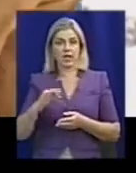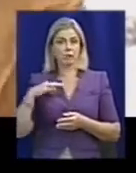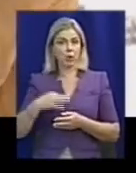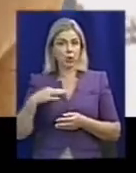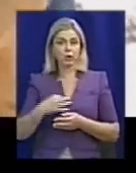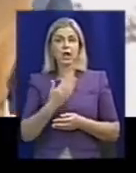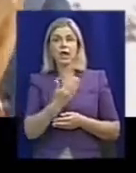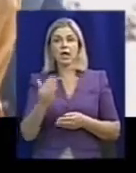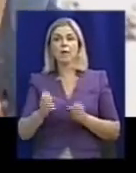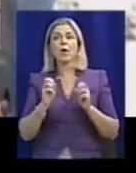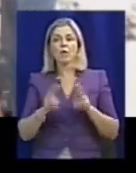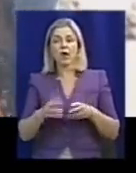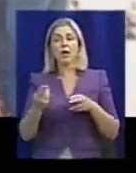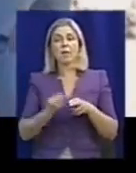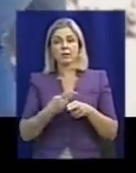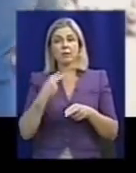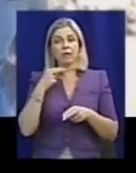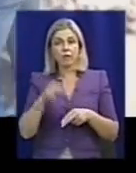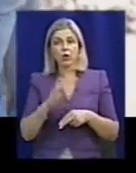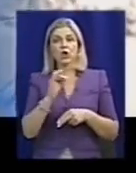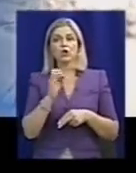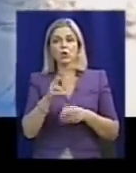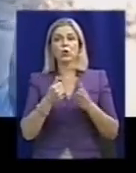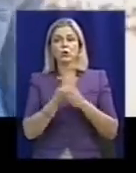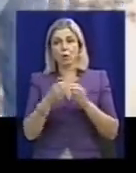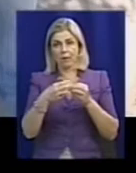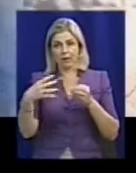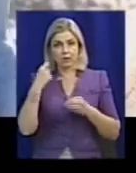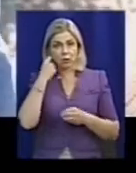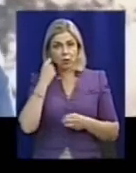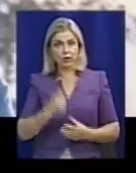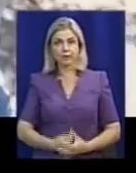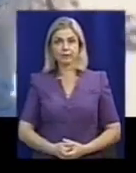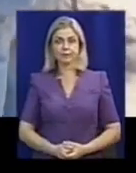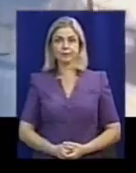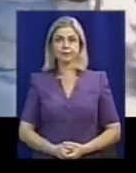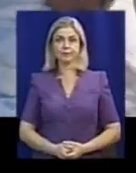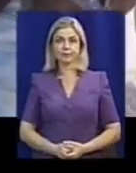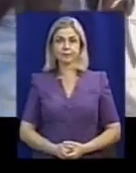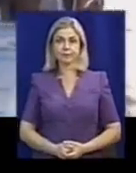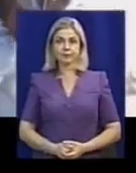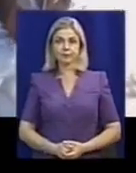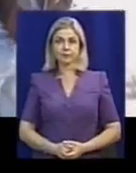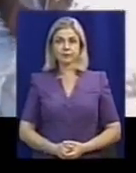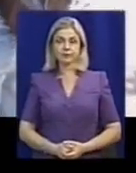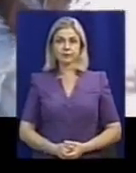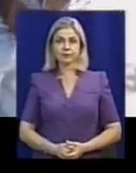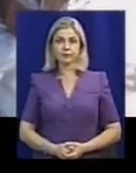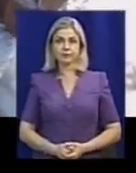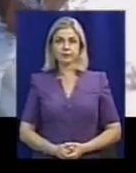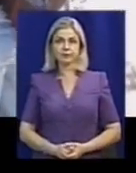Чоловікам загрожує покарання позбавлення волі строком до 15 років. Наталя Забазнова, Олександр Попов, телевізійні